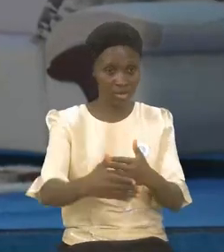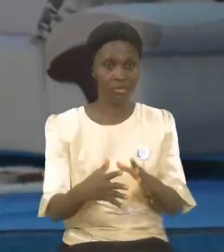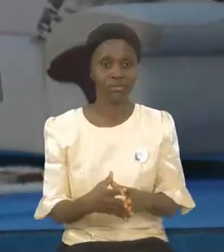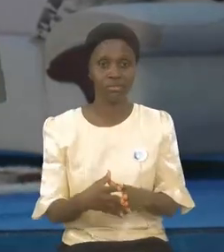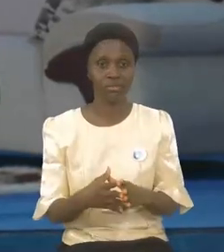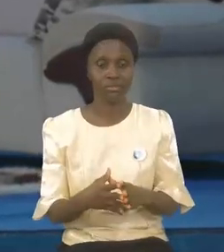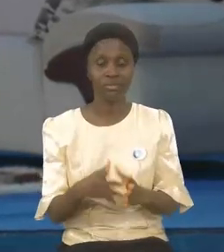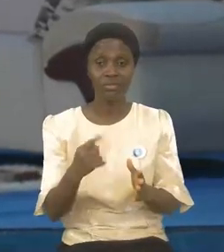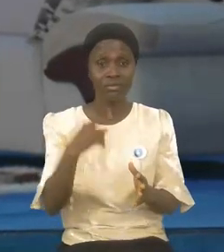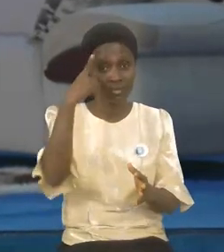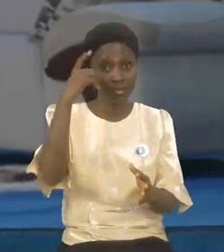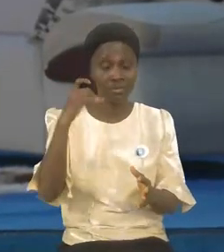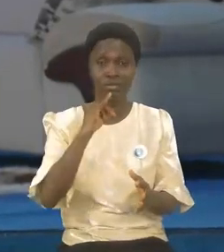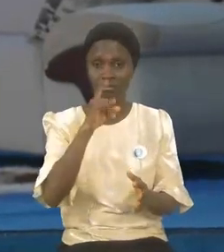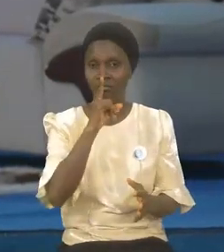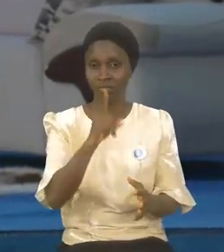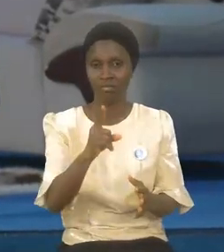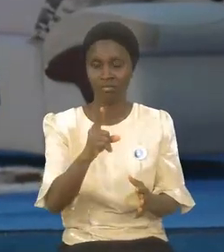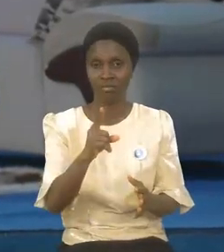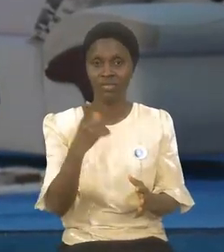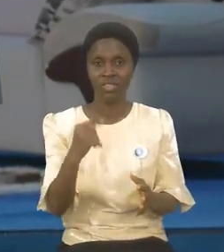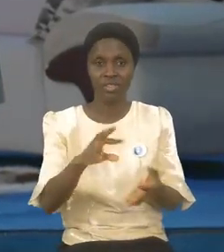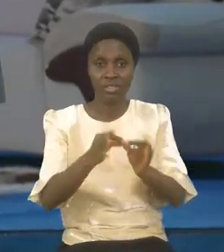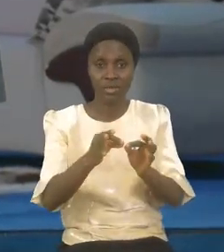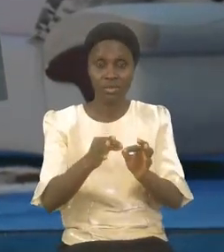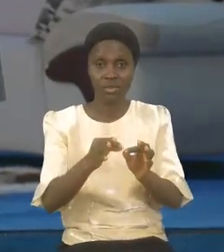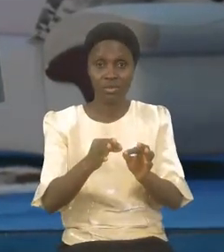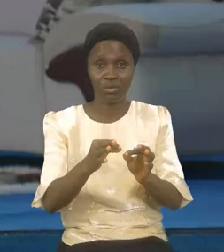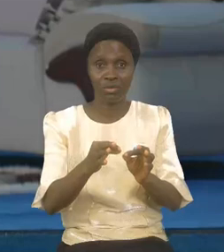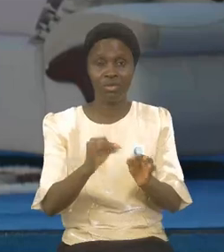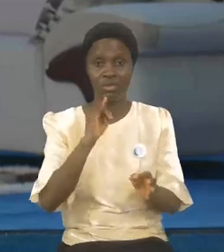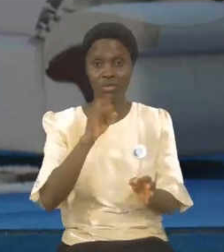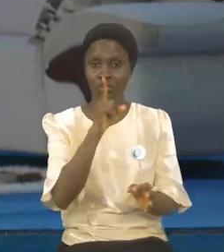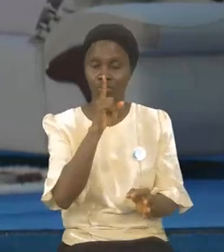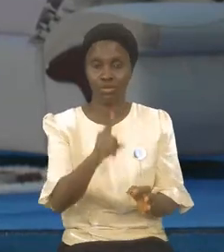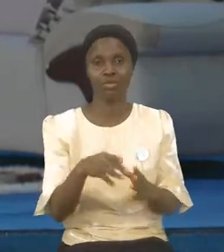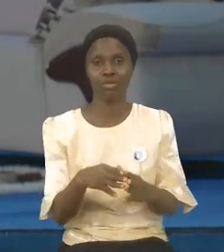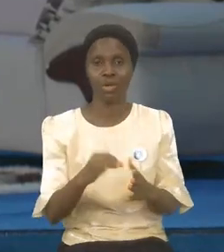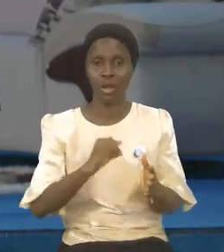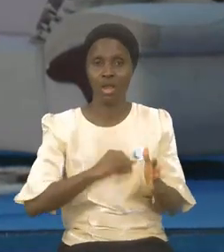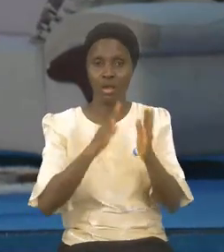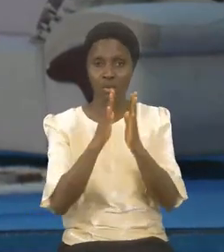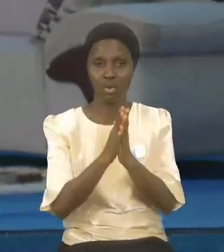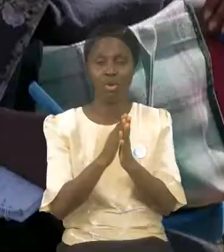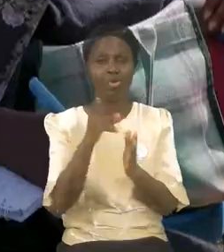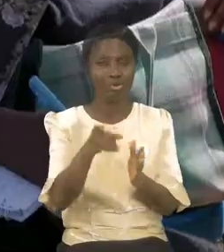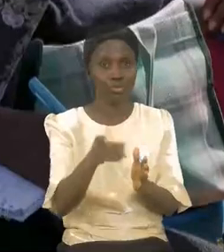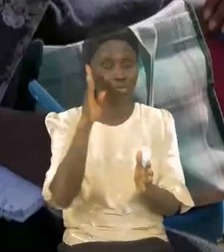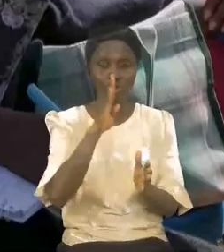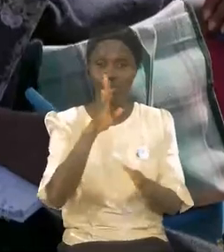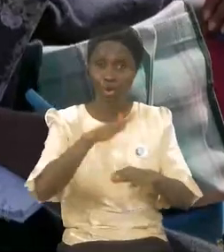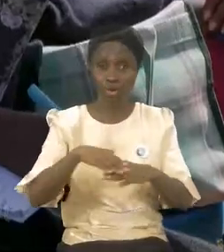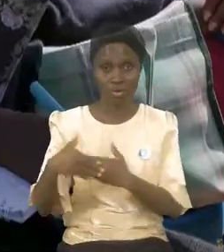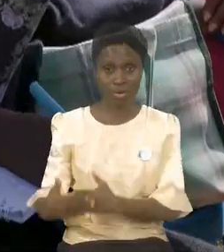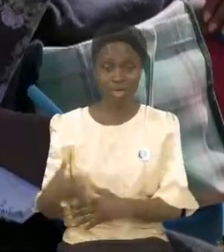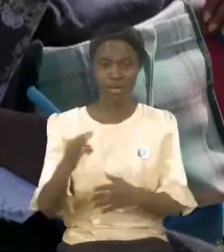Le songe est véritable et son explication est certaine. Je prie que vous soyez